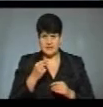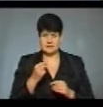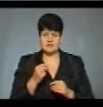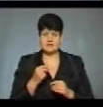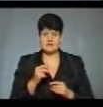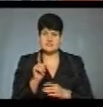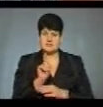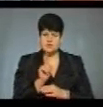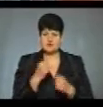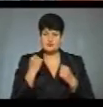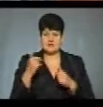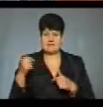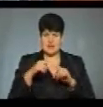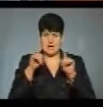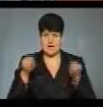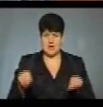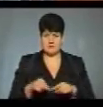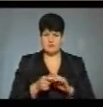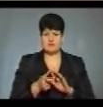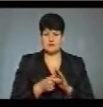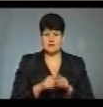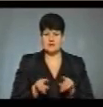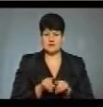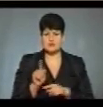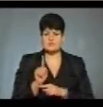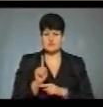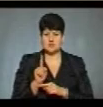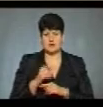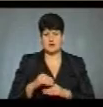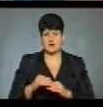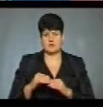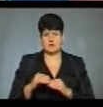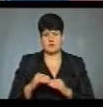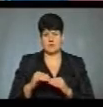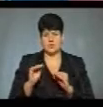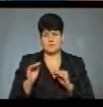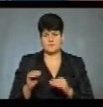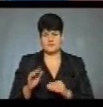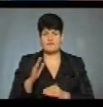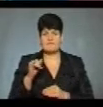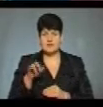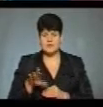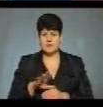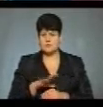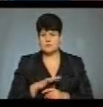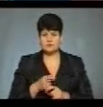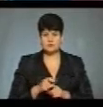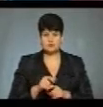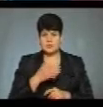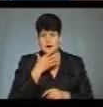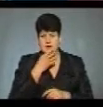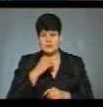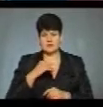У класі за партою, де він сидів, теж свічка та портрет. Вітя був дуже гарним